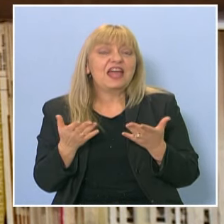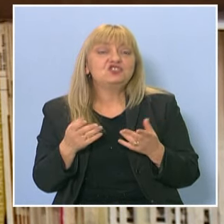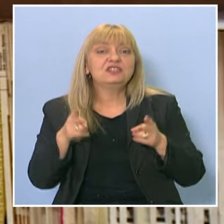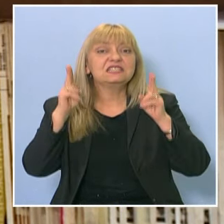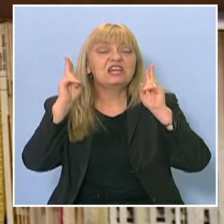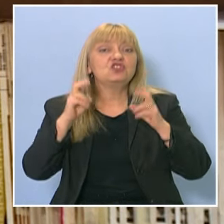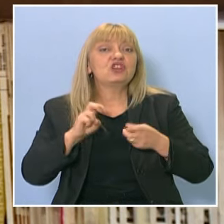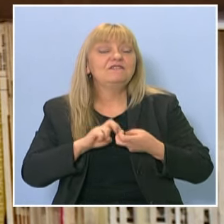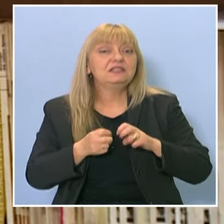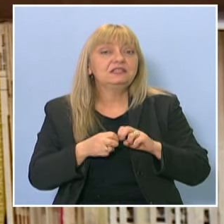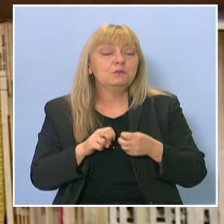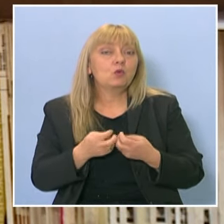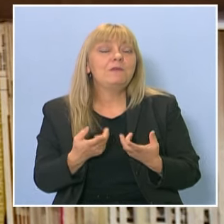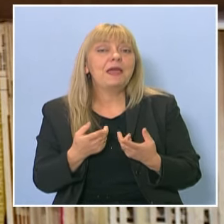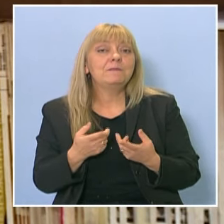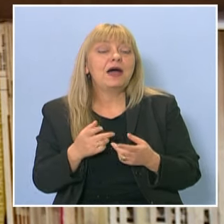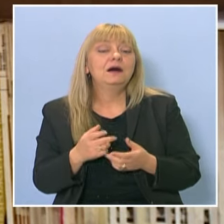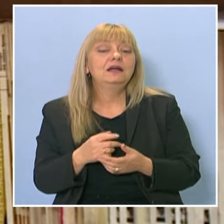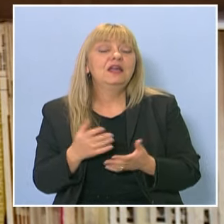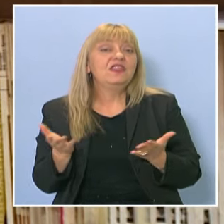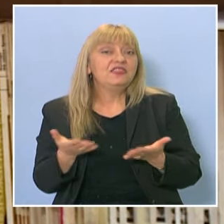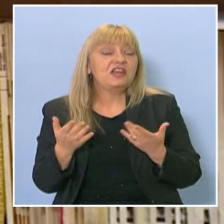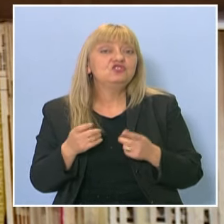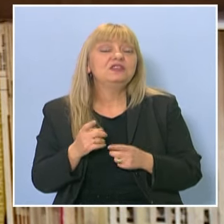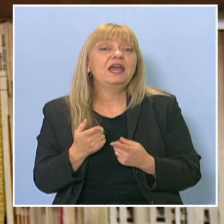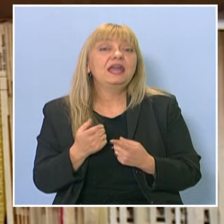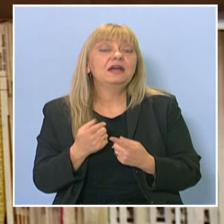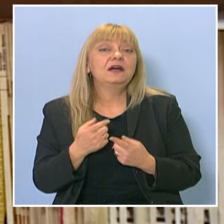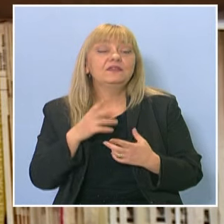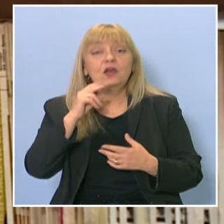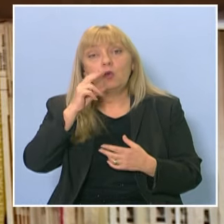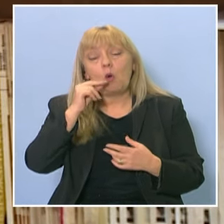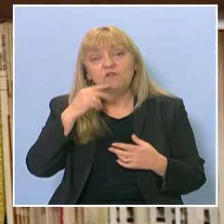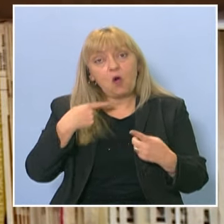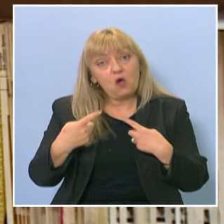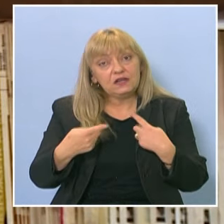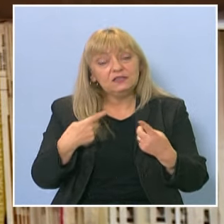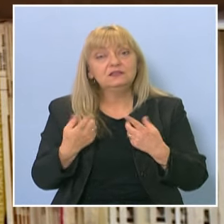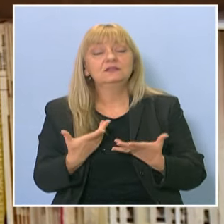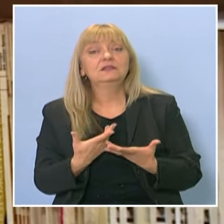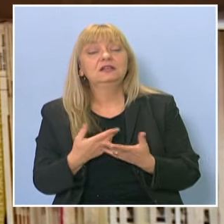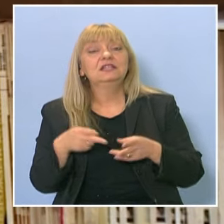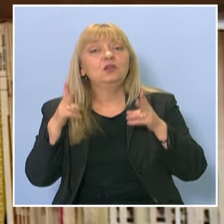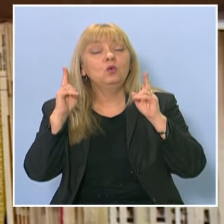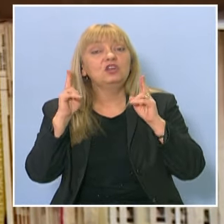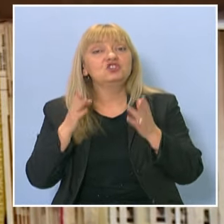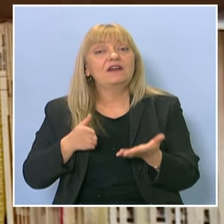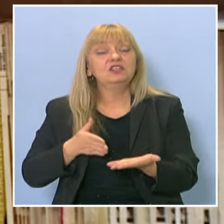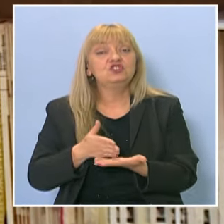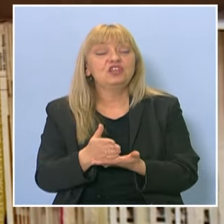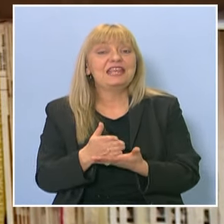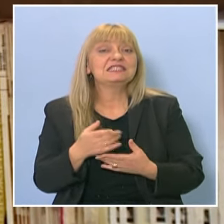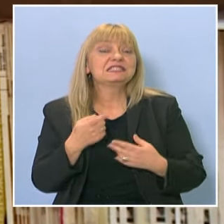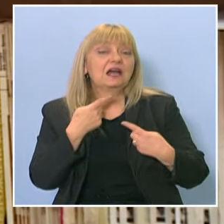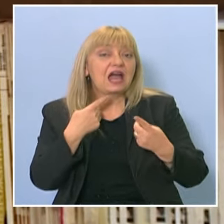е възникнал между тях. Начинът е просто да се изговарят, да го решават чрез разговор